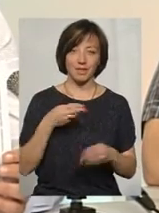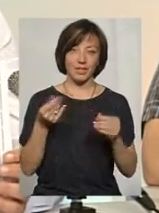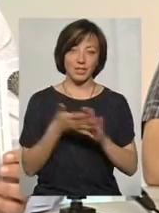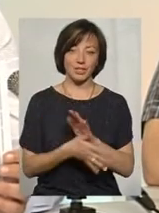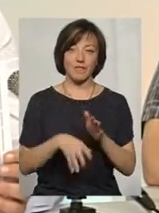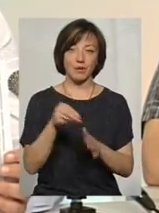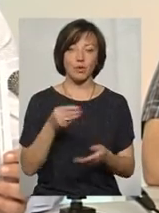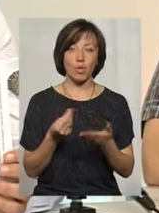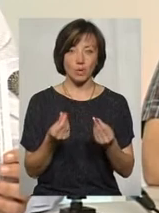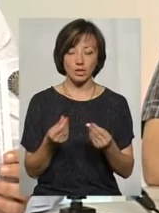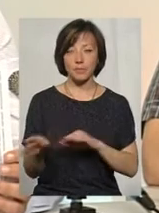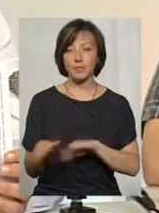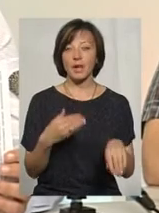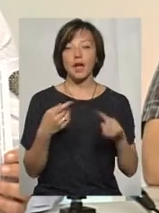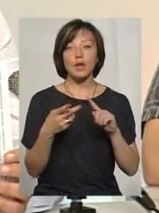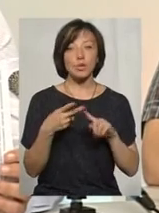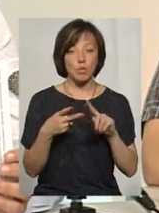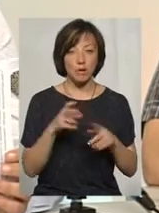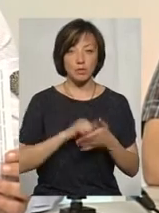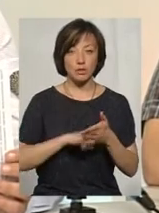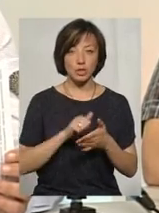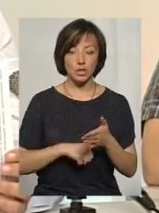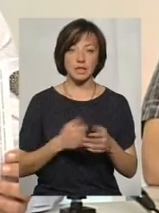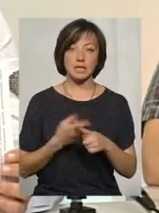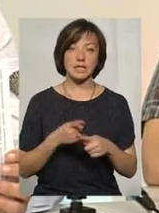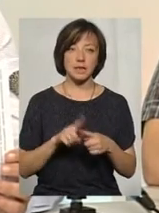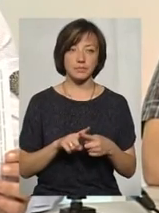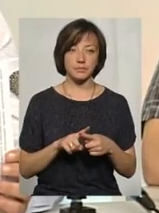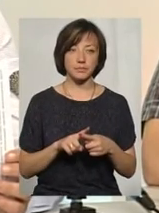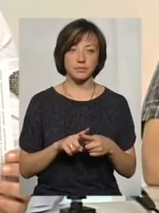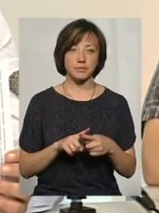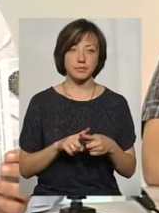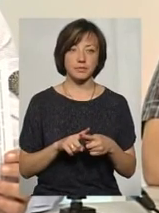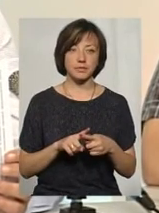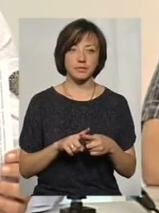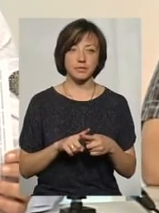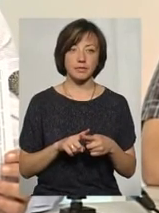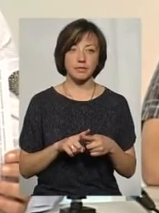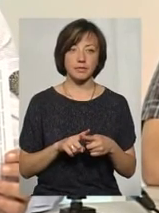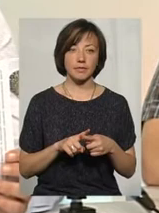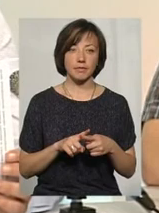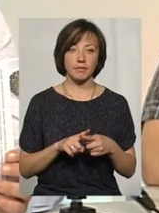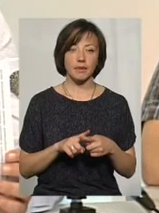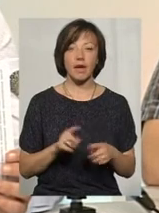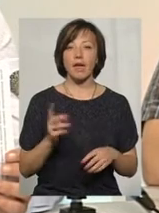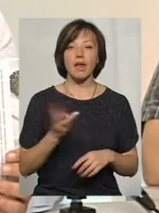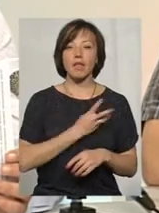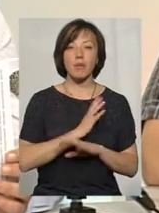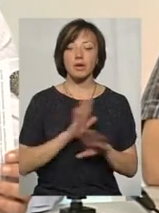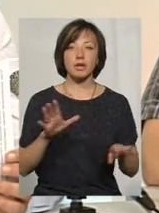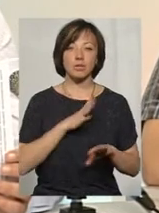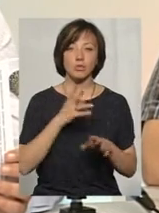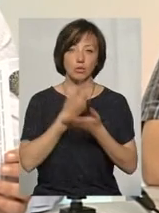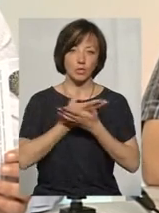Це перша причина. Інша причина. Це, розумієте, таке небажання бути